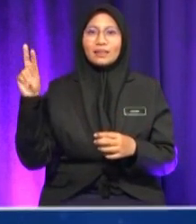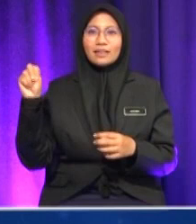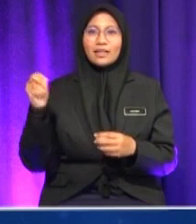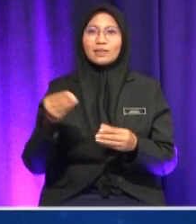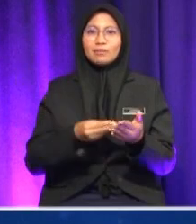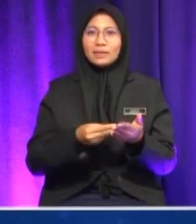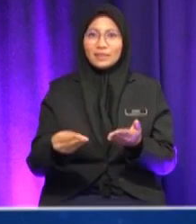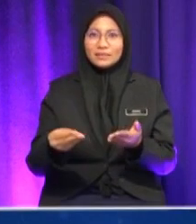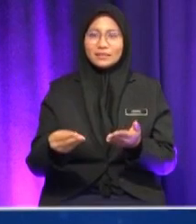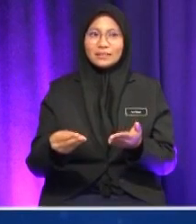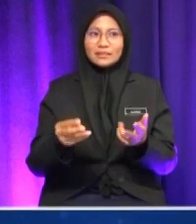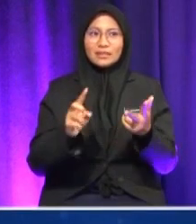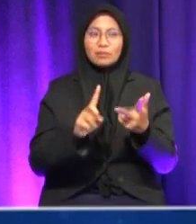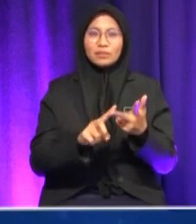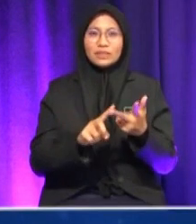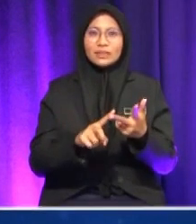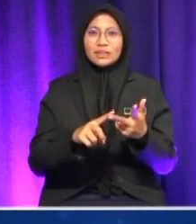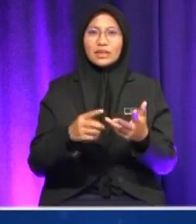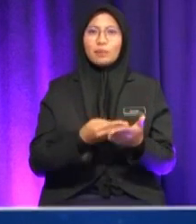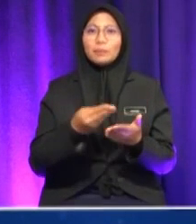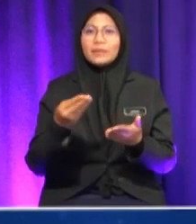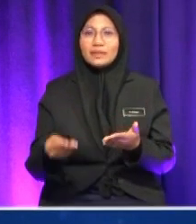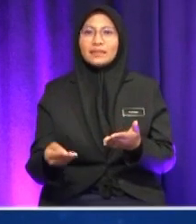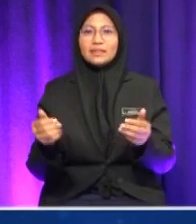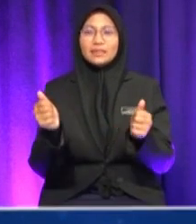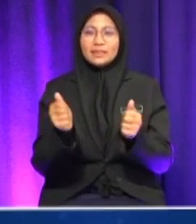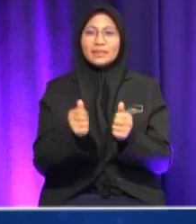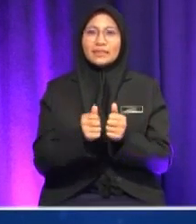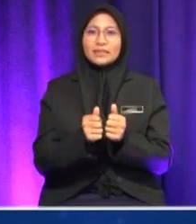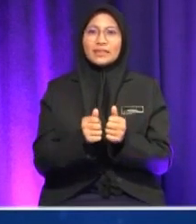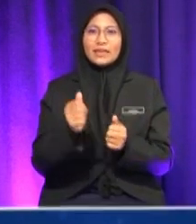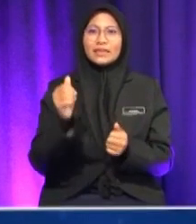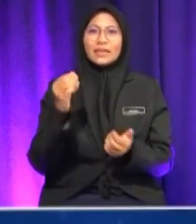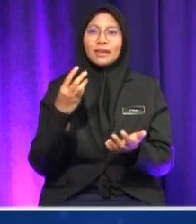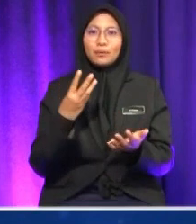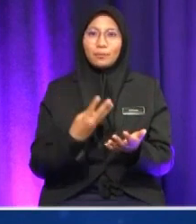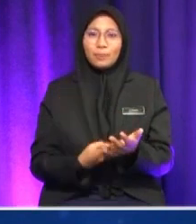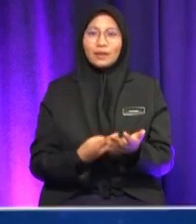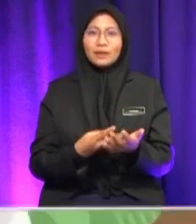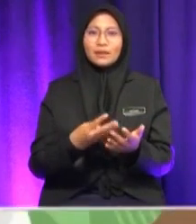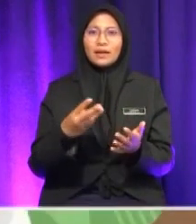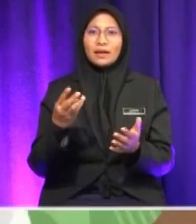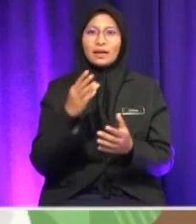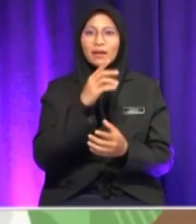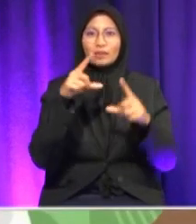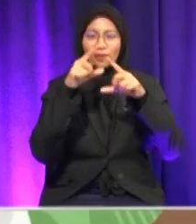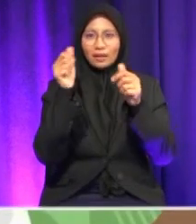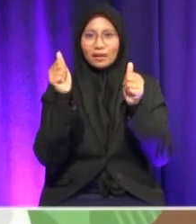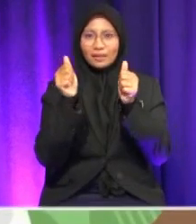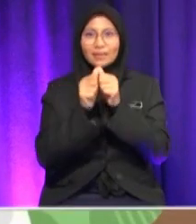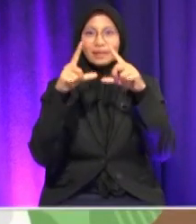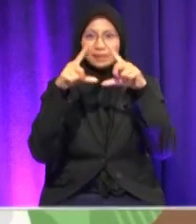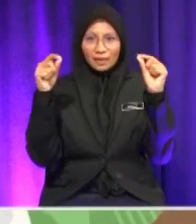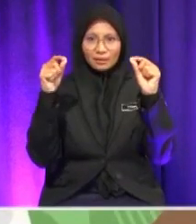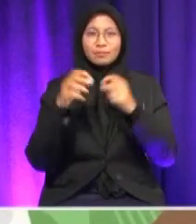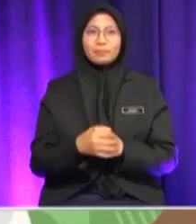ketiga, membeli barang secara tunai, kad debit atau kad kredit. Dan mari kita lihat secara lanjut.